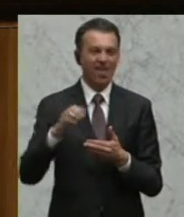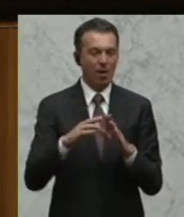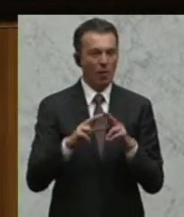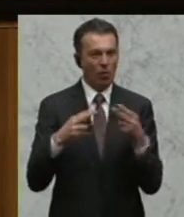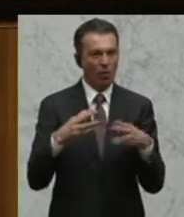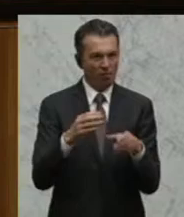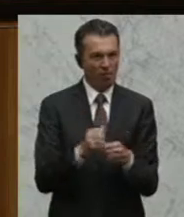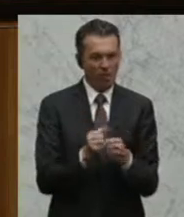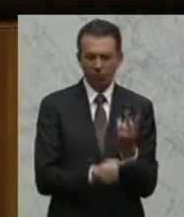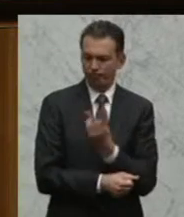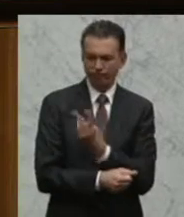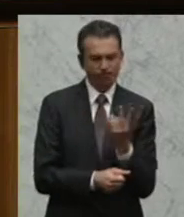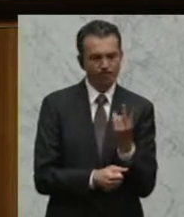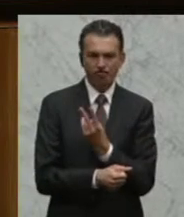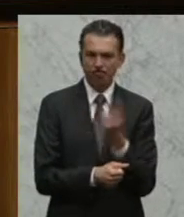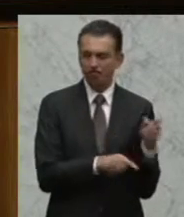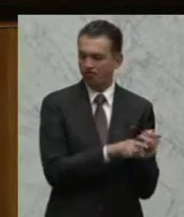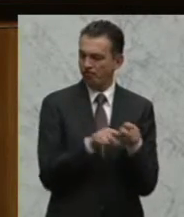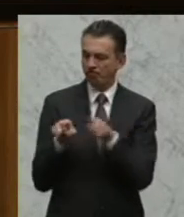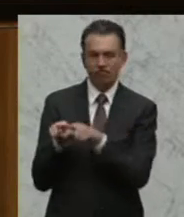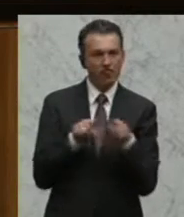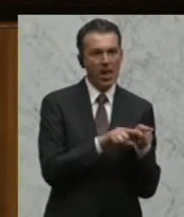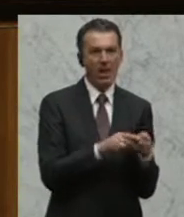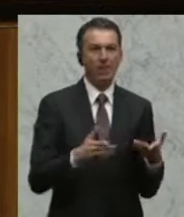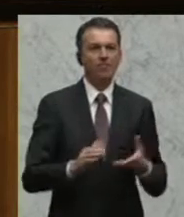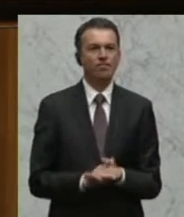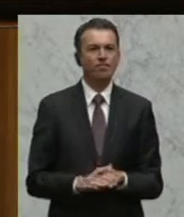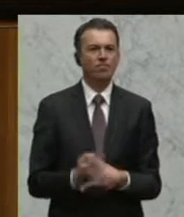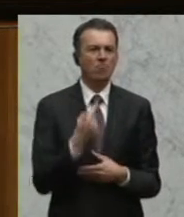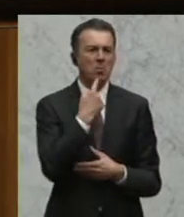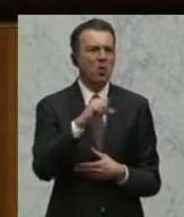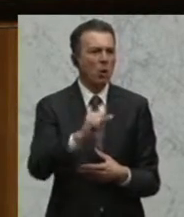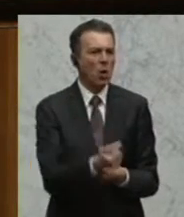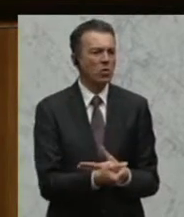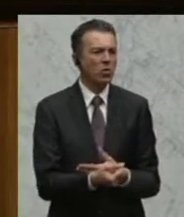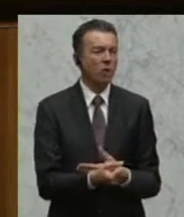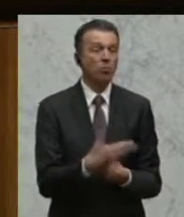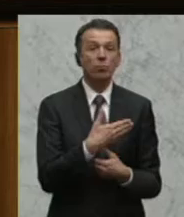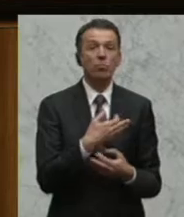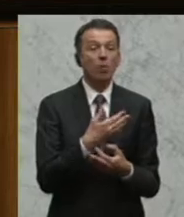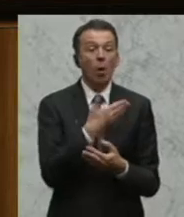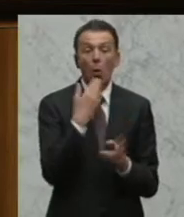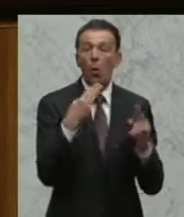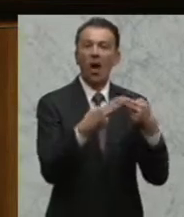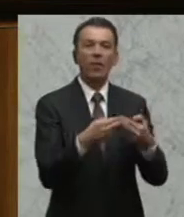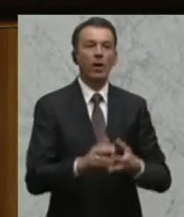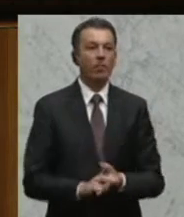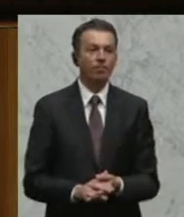dem Fall völlig mit unserem Gutachten Oehlinger. Ne? Und Sie sagen trotzdem keine Auskunft über